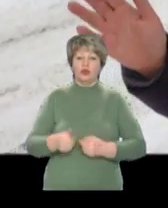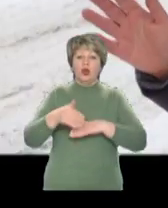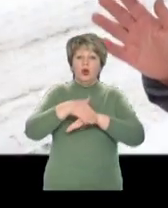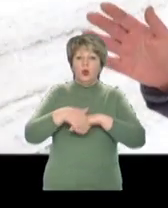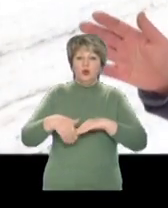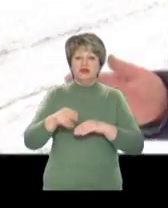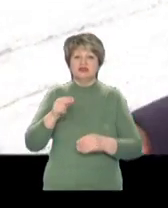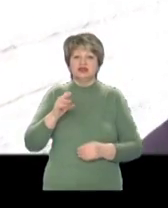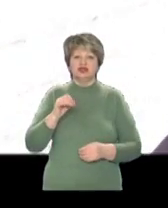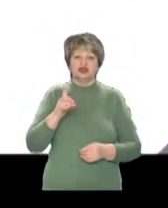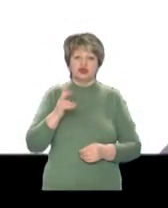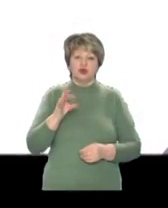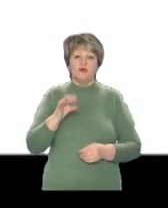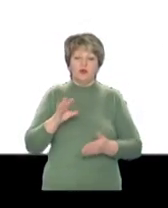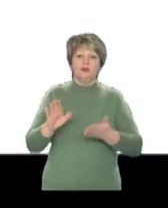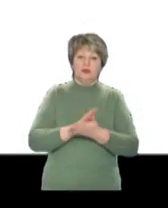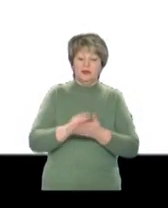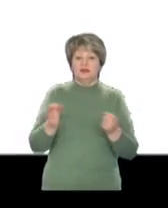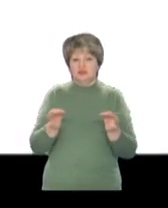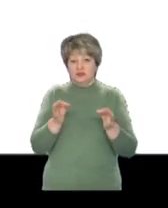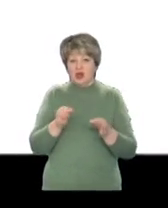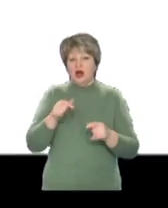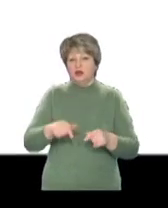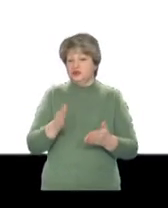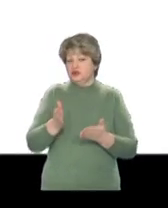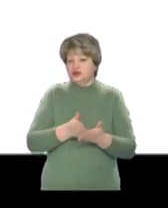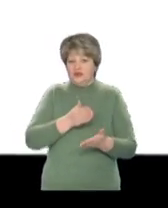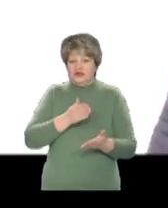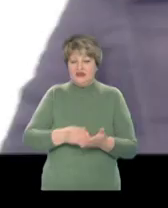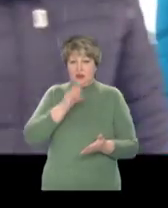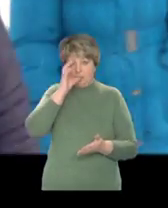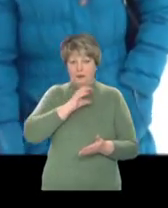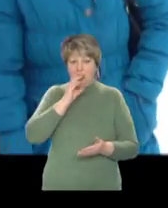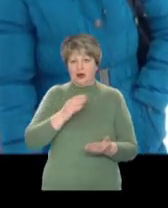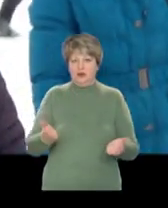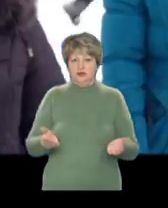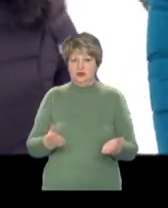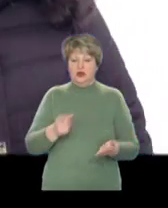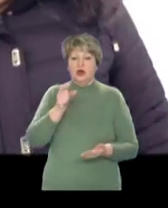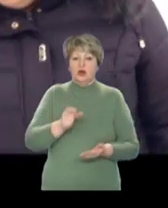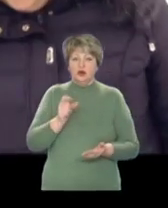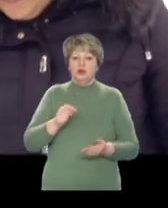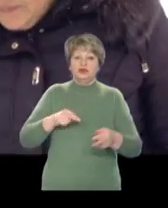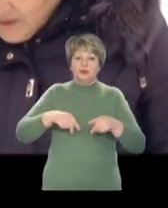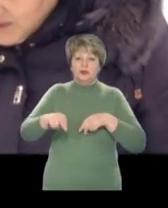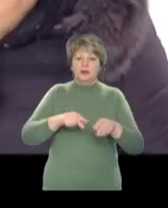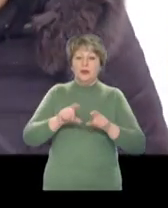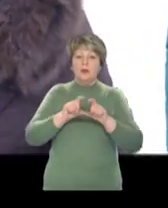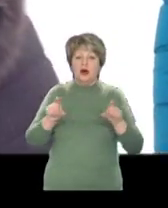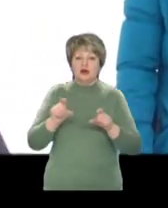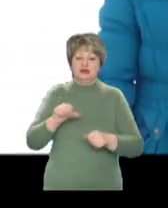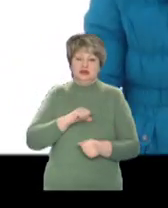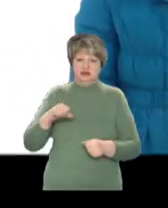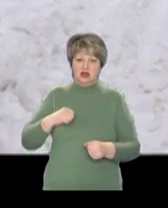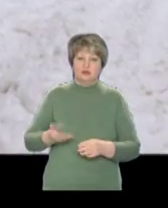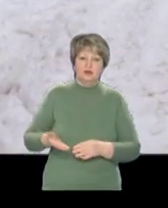Чорновола прочистили ще більш-менш. Октябрьська прочищена була. А це ж погано прочищено. Люди виходили, все казали те, що да. Люди от в магазині всі